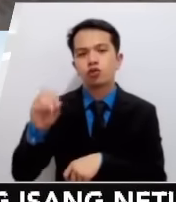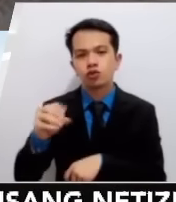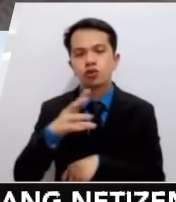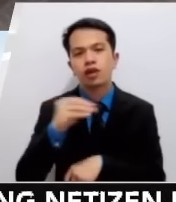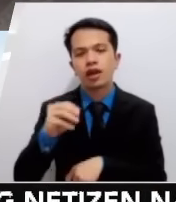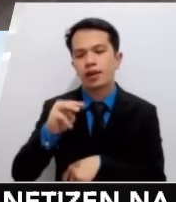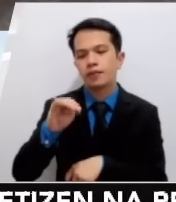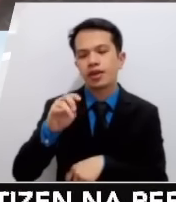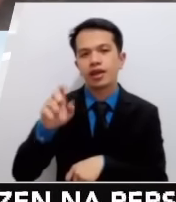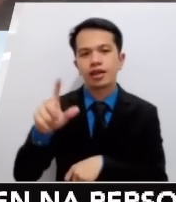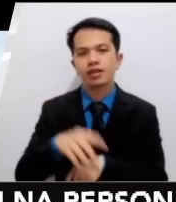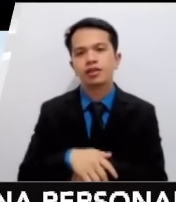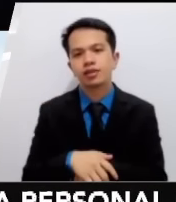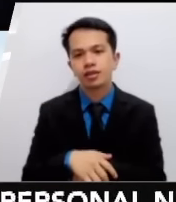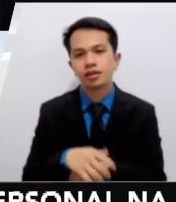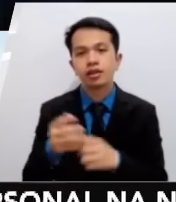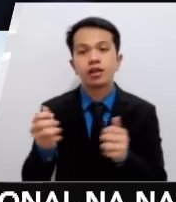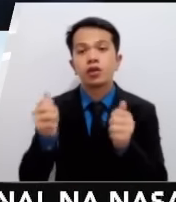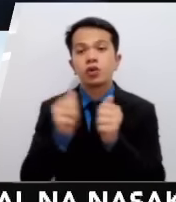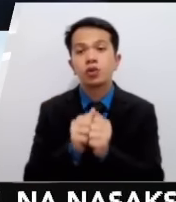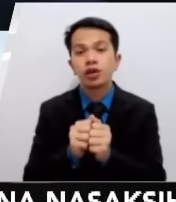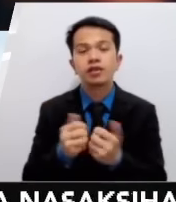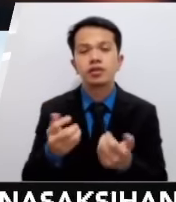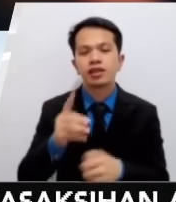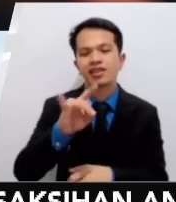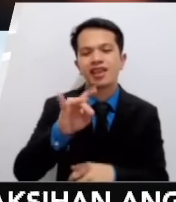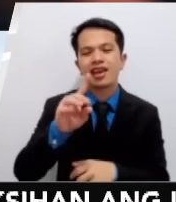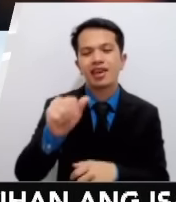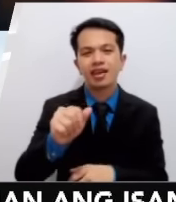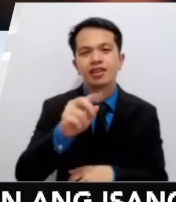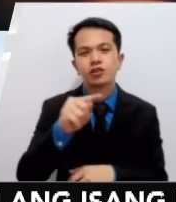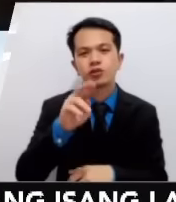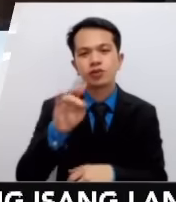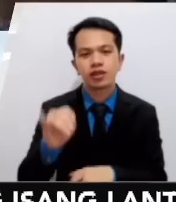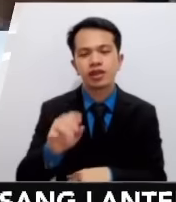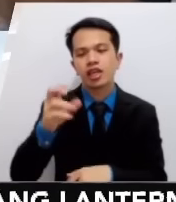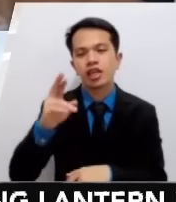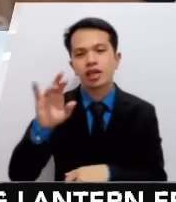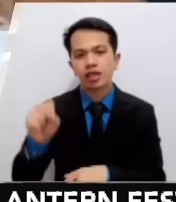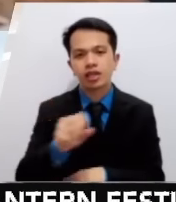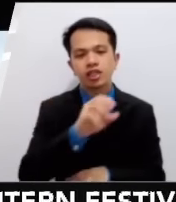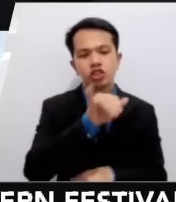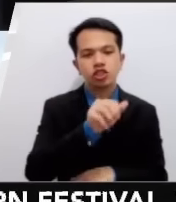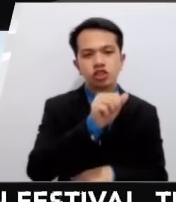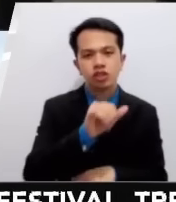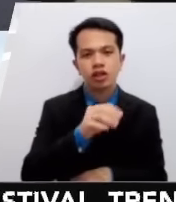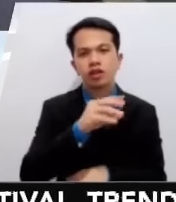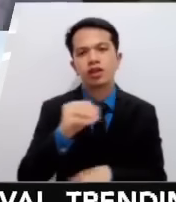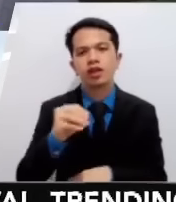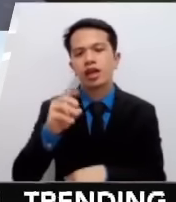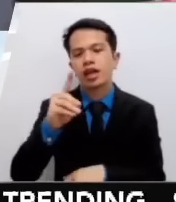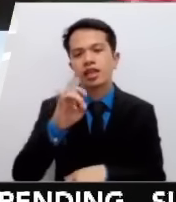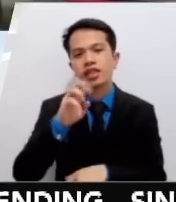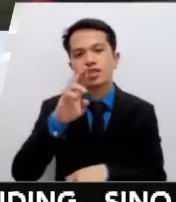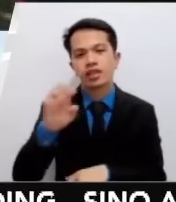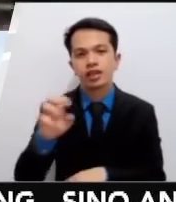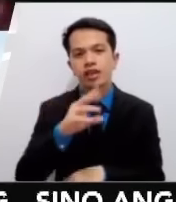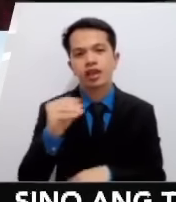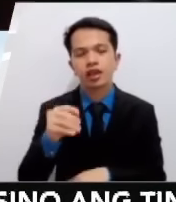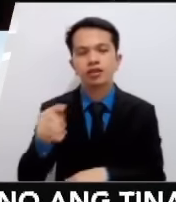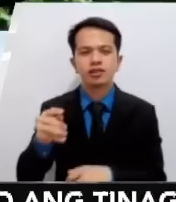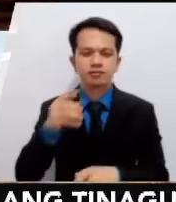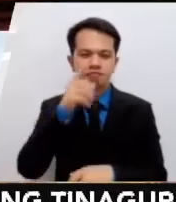Felix. Kasama rin sa cast sina Diana Zubiri, Chris Villanueva, Jay Manalo, Desiree Del Valle at veteran actress